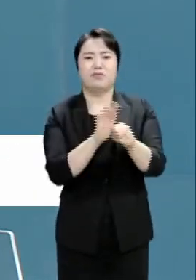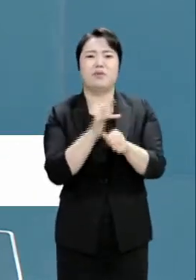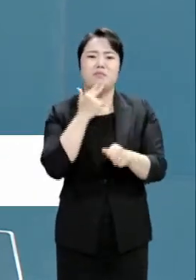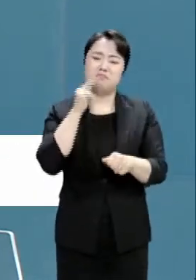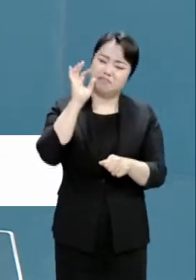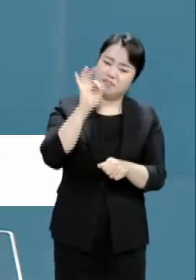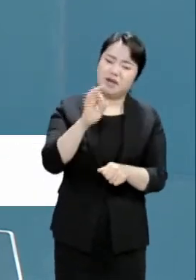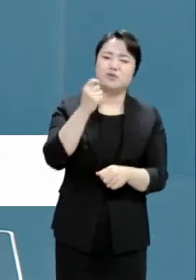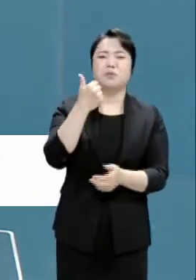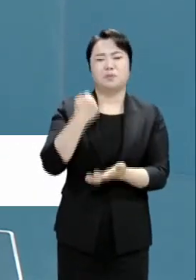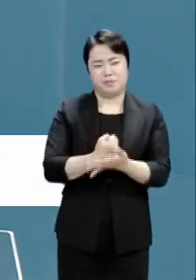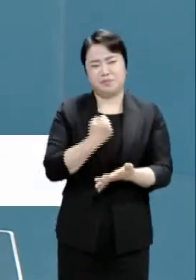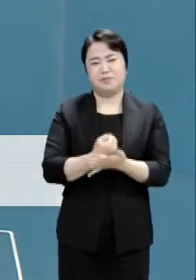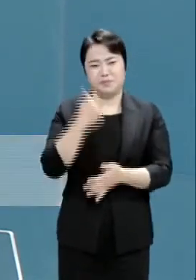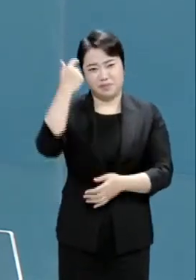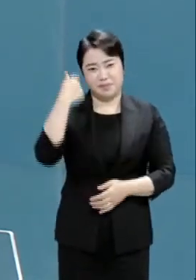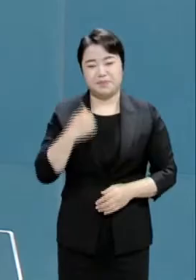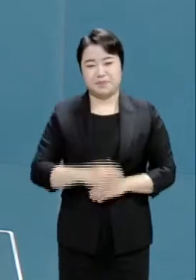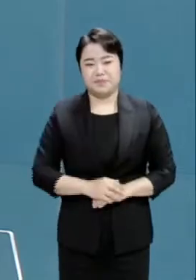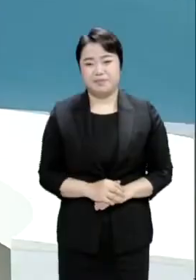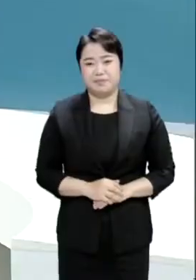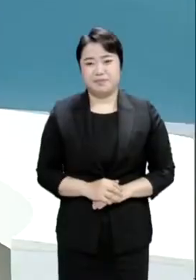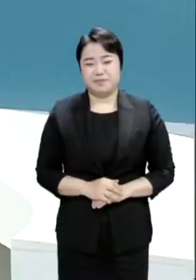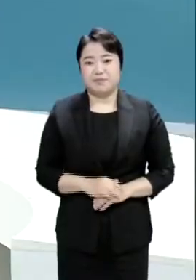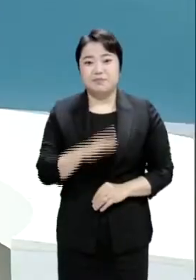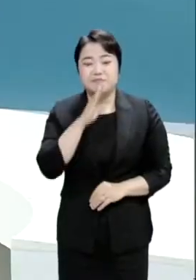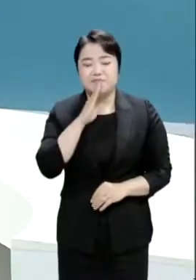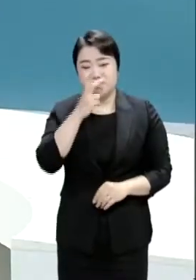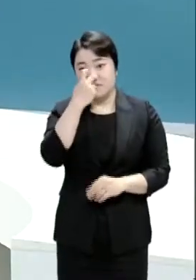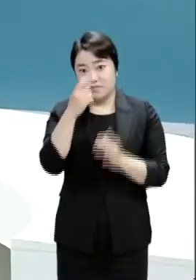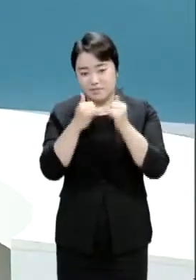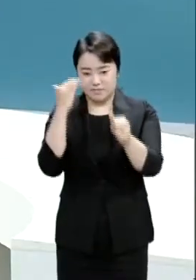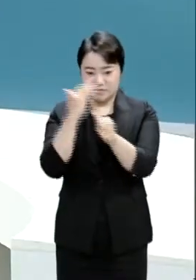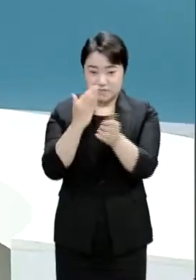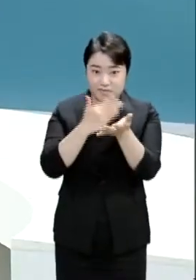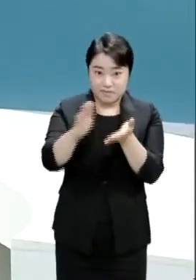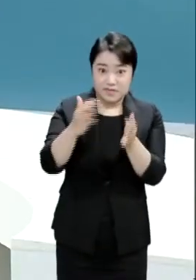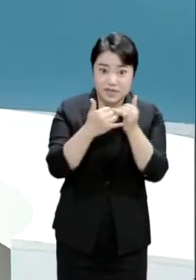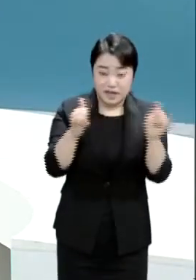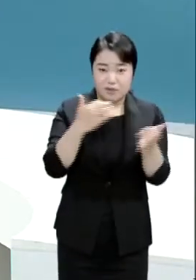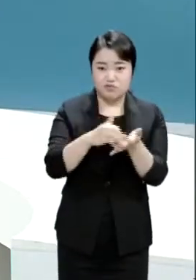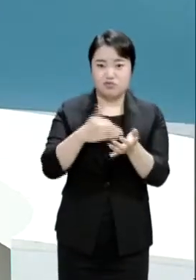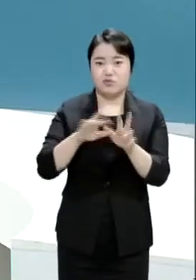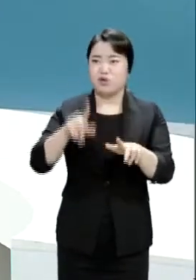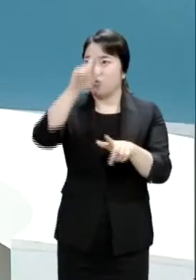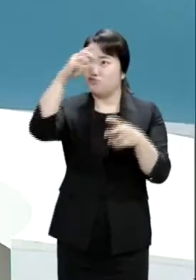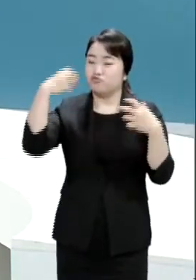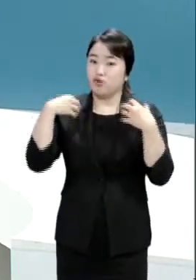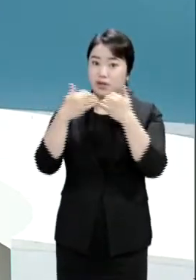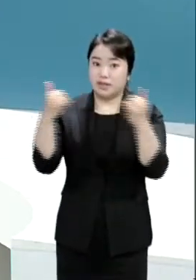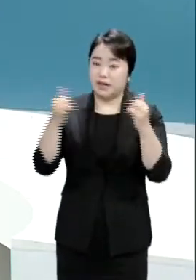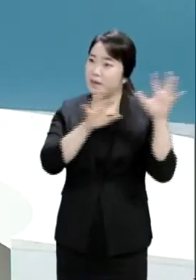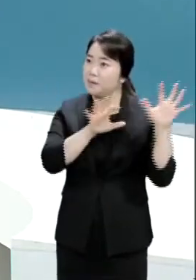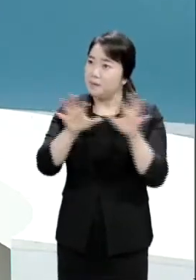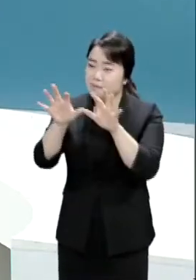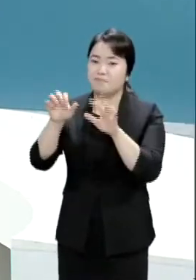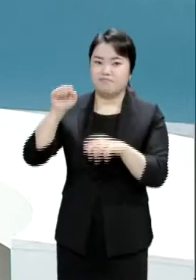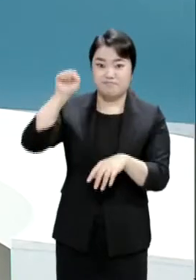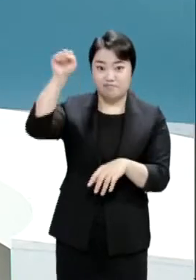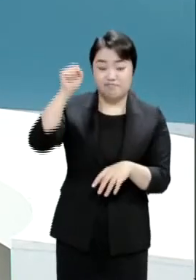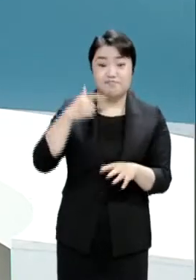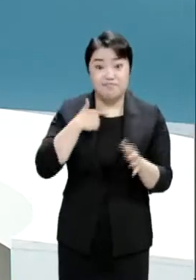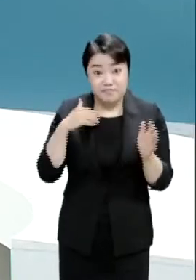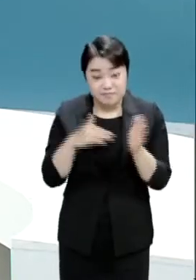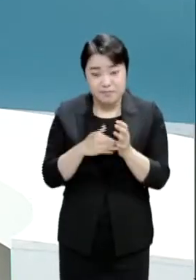것이 조금 아쉽네요. 사실 이 경비원 해고된 분들이 지금 구청 앞에서도 갑질 신고에 대해서 이제 접수를